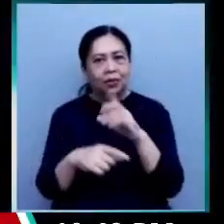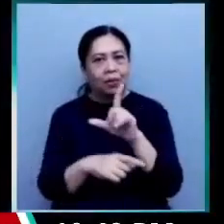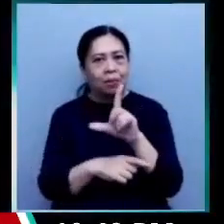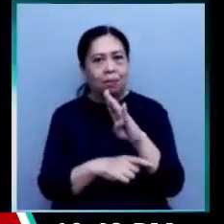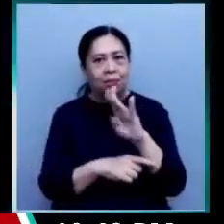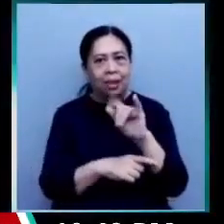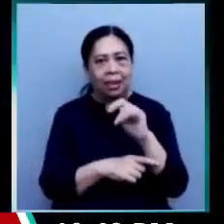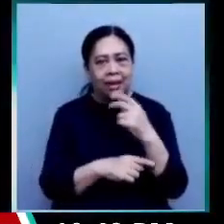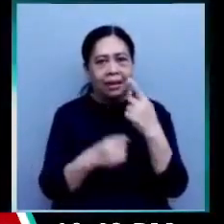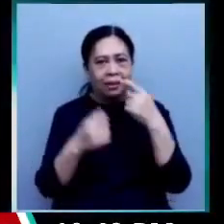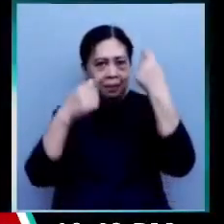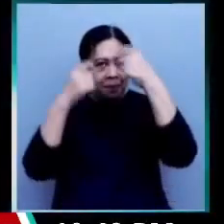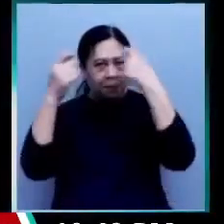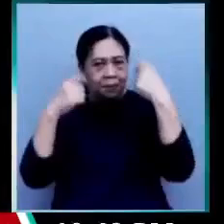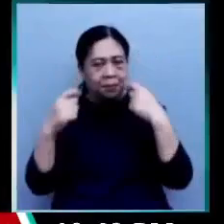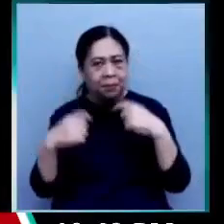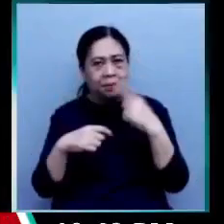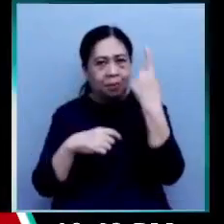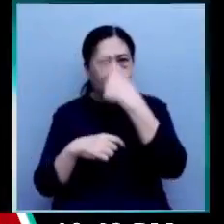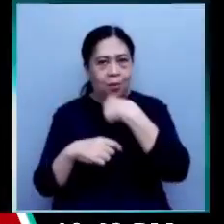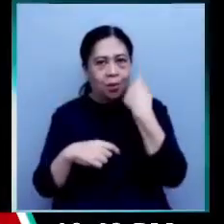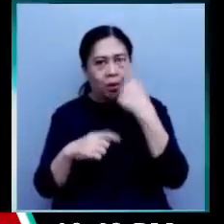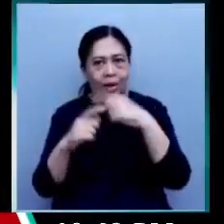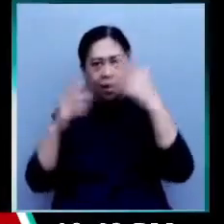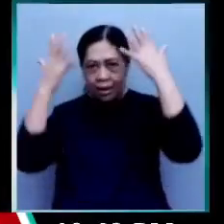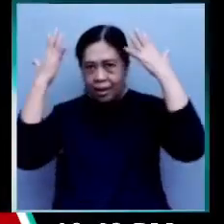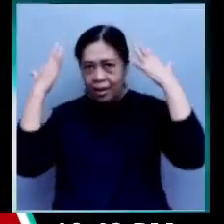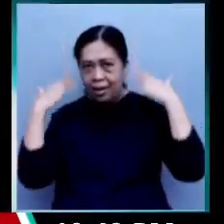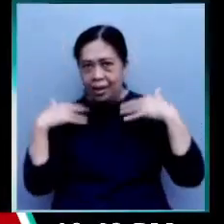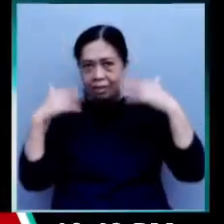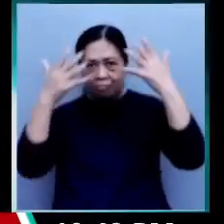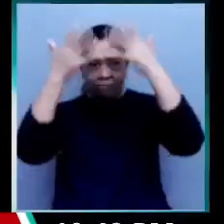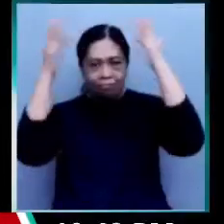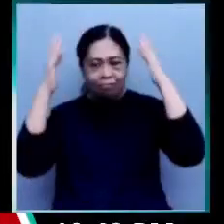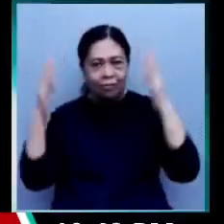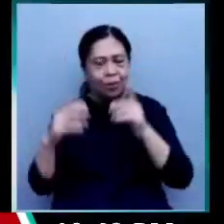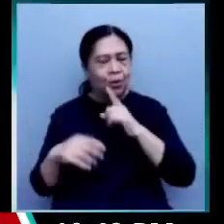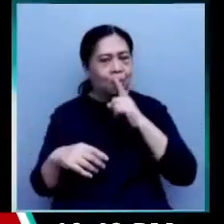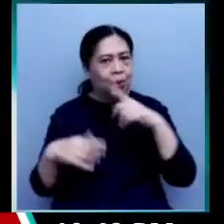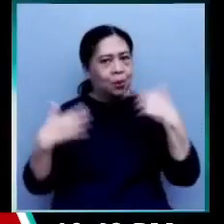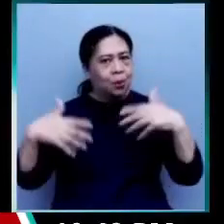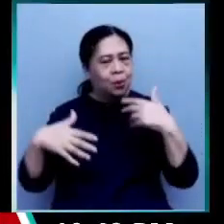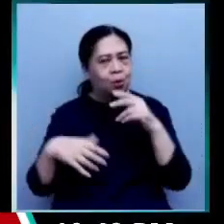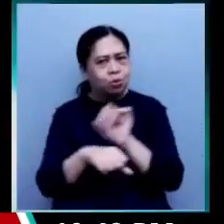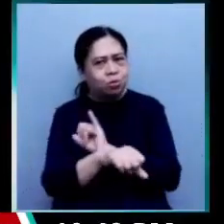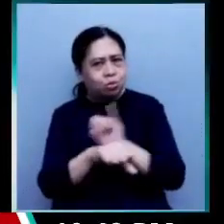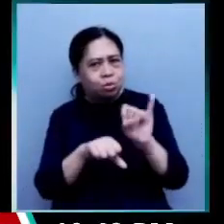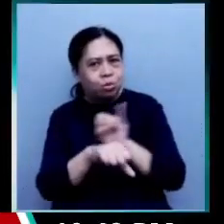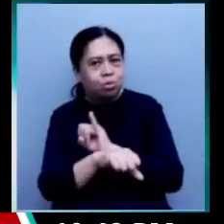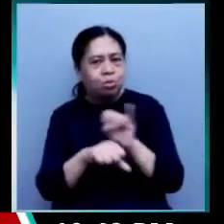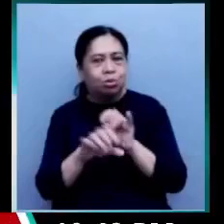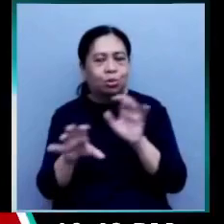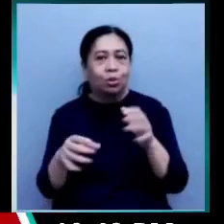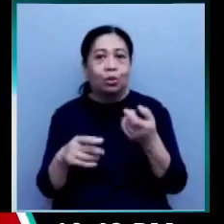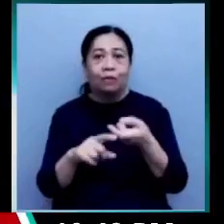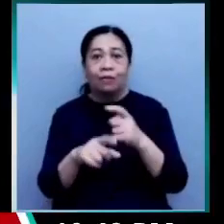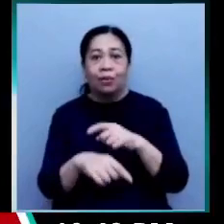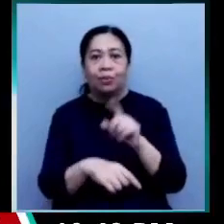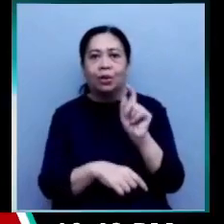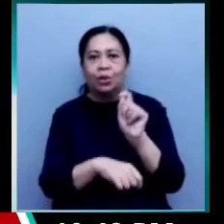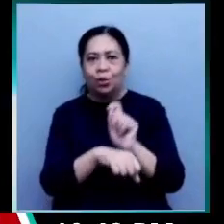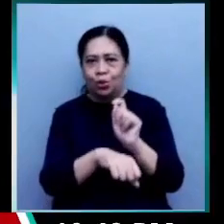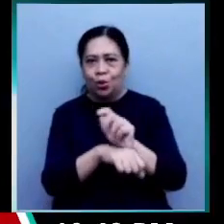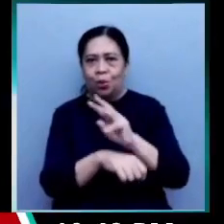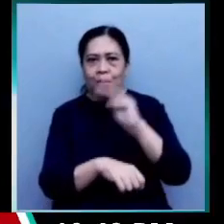ng muka, hanggang sa buhok o headpiece, talaga namang pinaghirapan. Sa Tondo, Maynila, lumaki si Christine